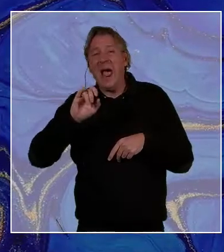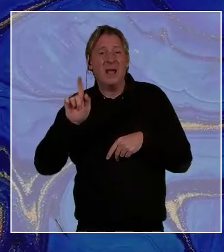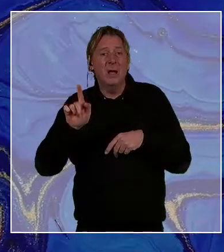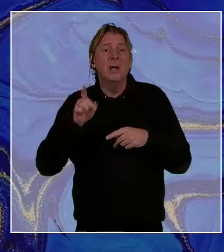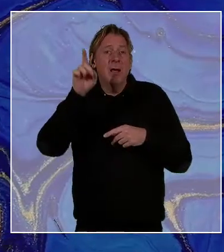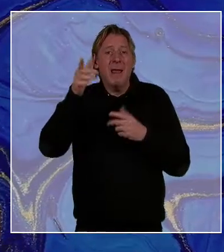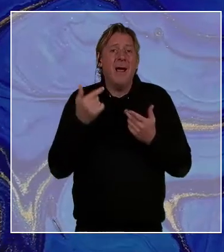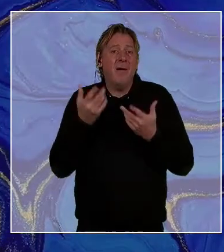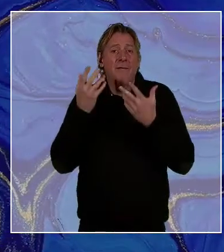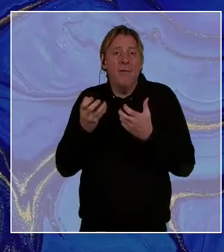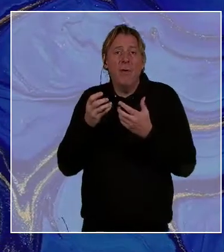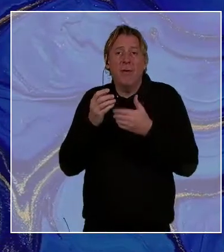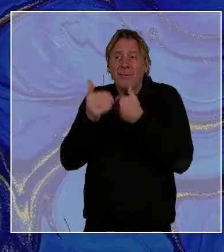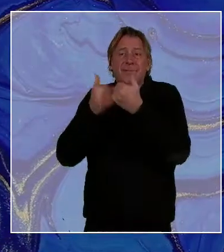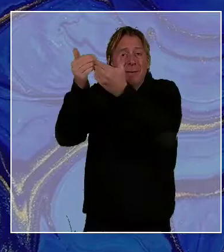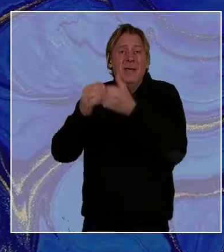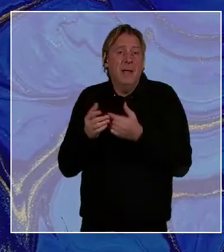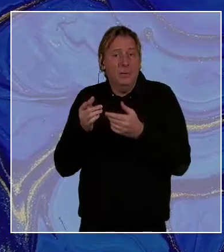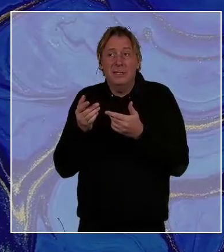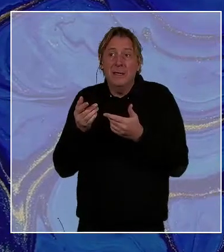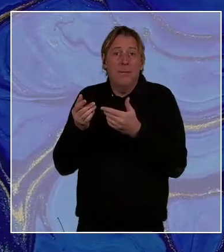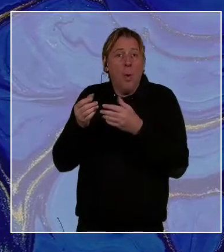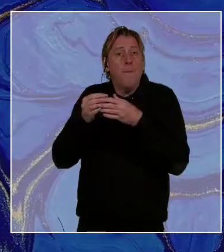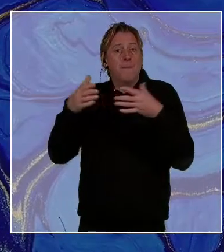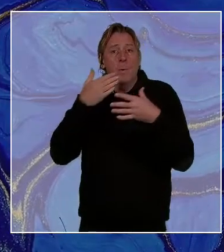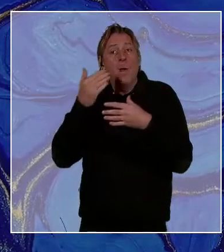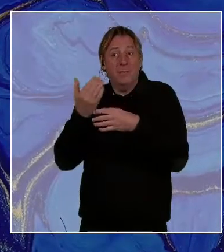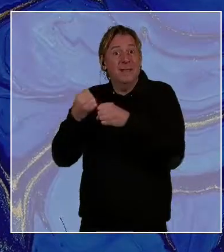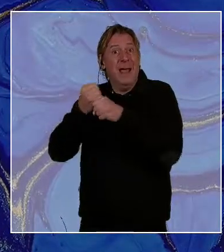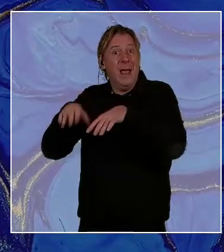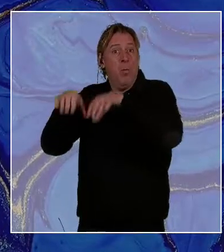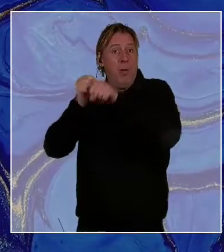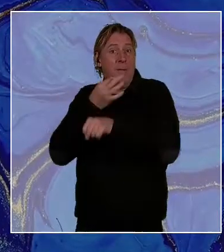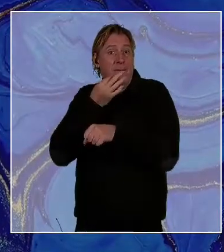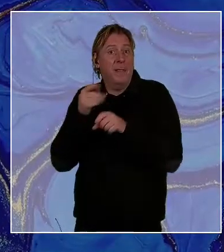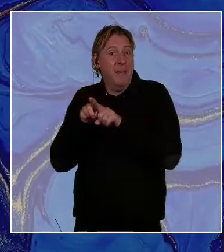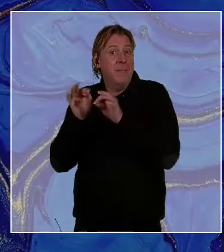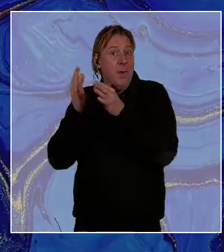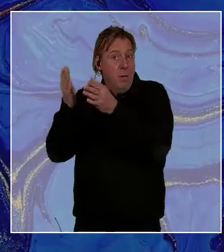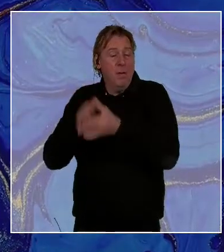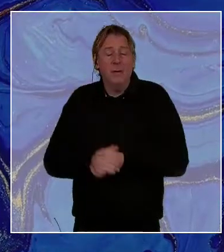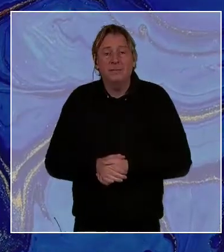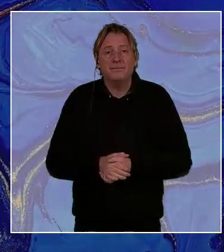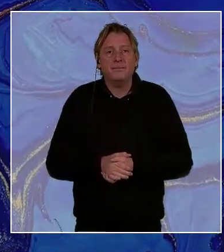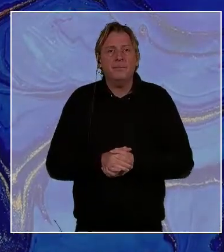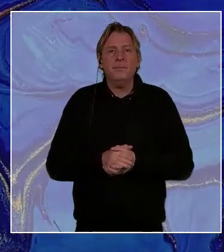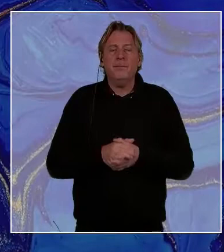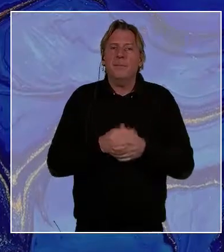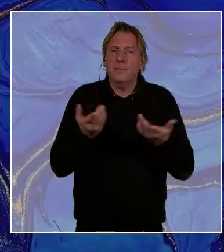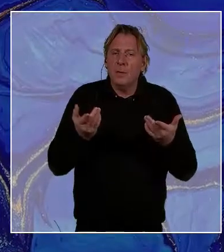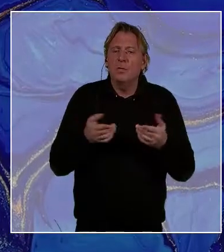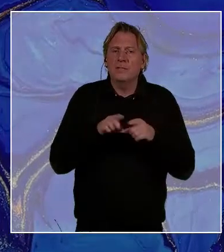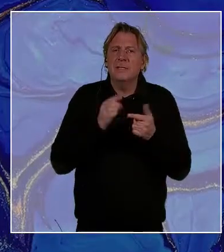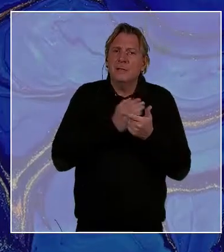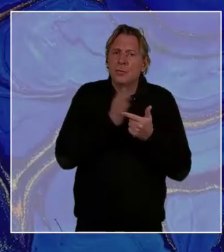des emplois localement. Enfin, troisième dimension, la dimension sociale, qui est extrêmement